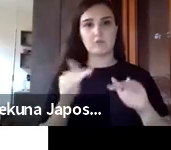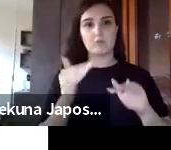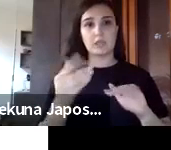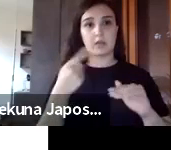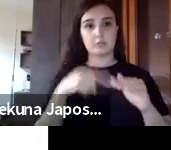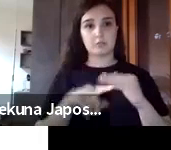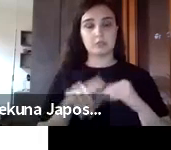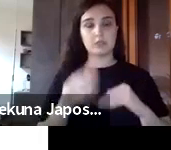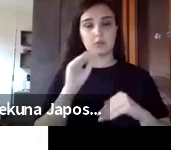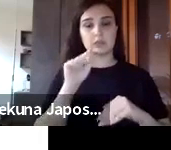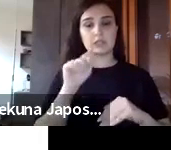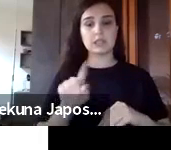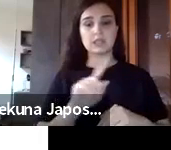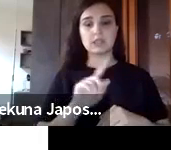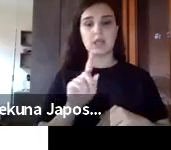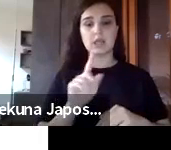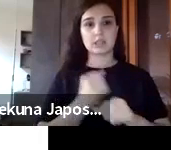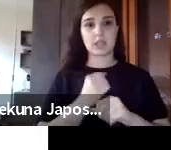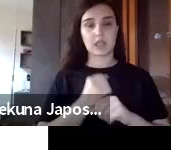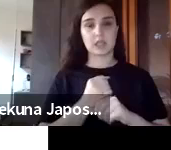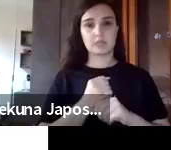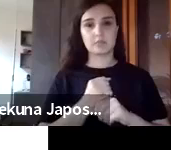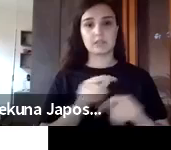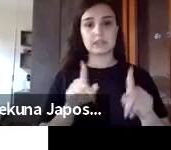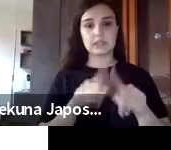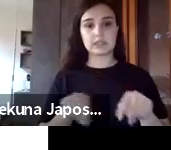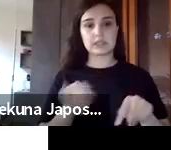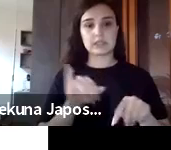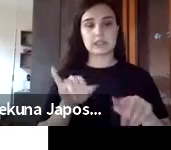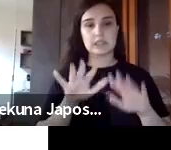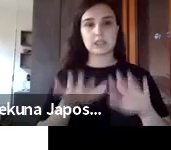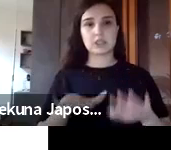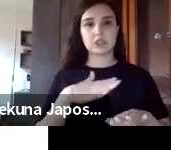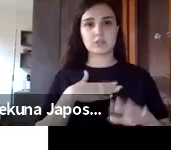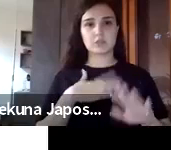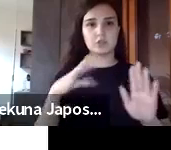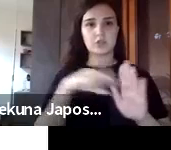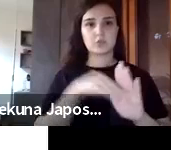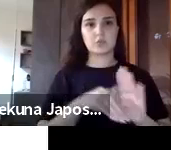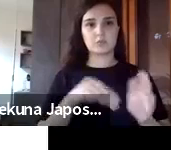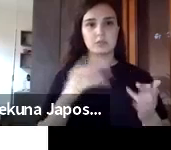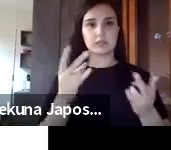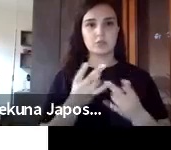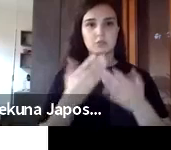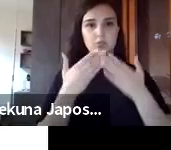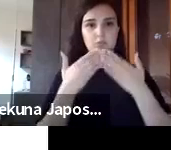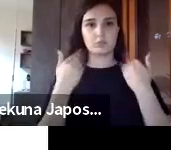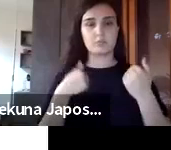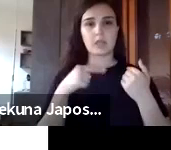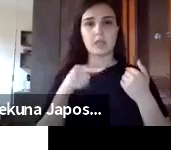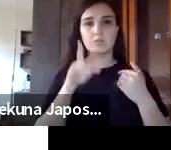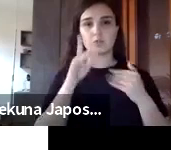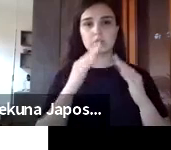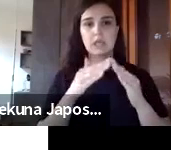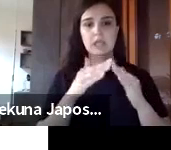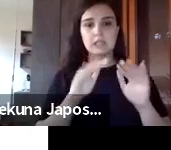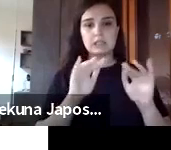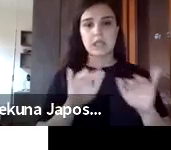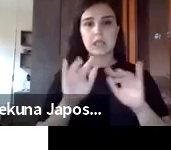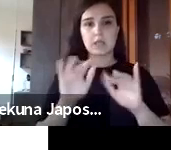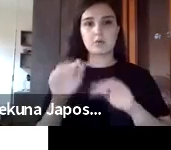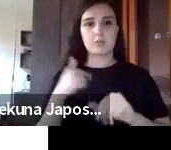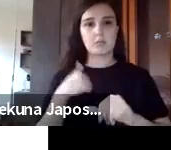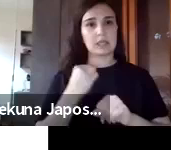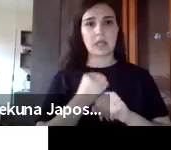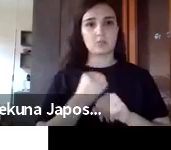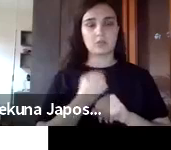გამომდინარე, როდესაც ის რაღაცა ისეთს აკეთებს, სადაც ჩემი ჩართულობა არ არის საჭირო. მე ამ დროს სახლის საქმიანობები კი არ